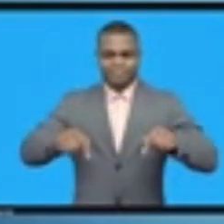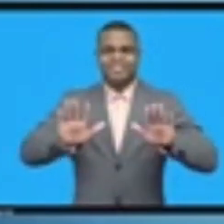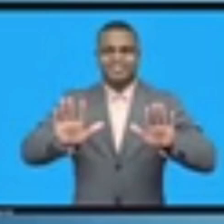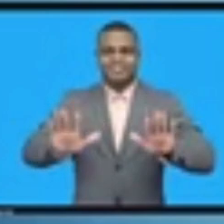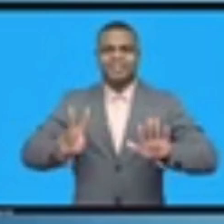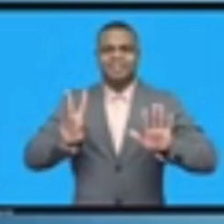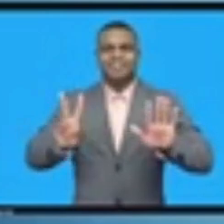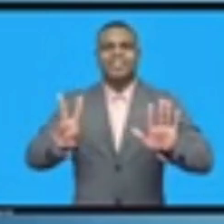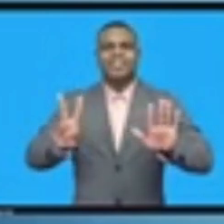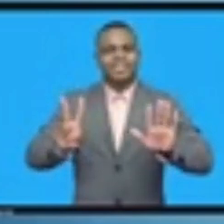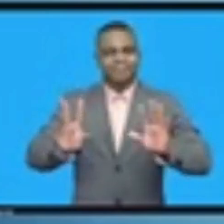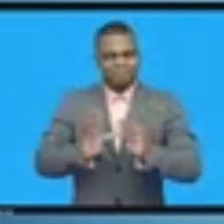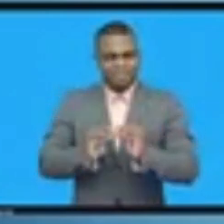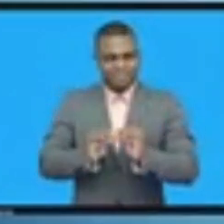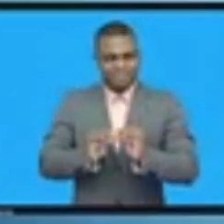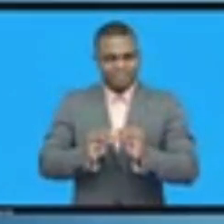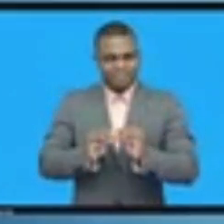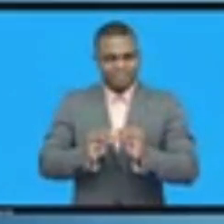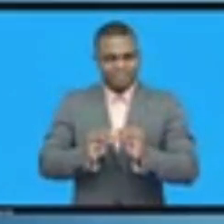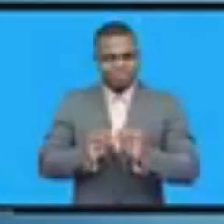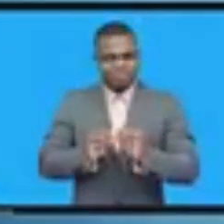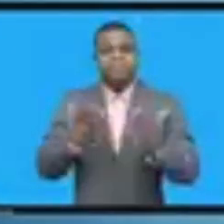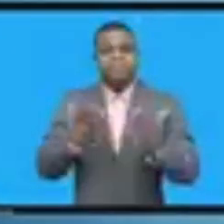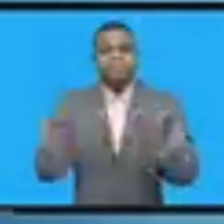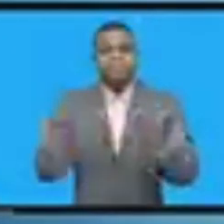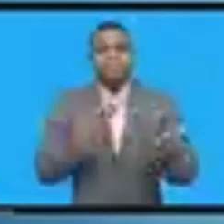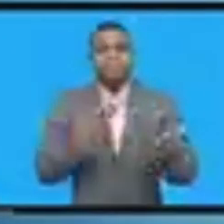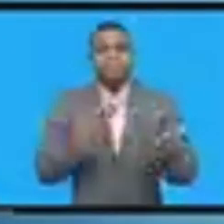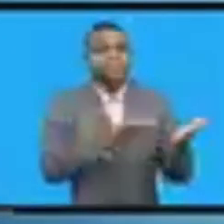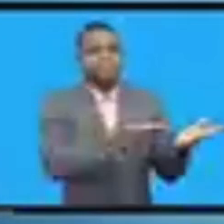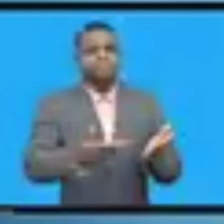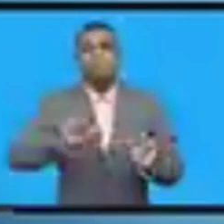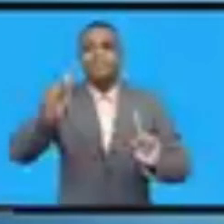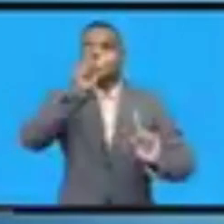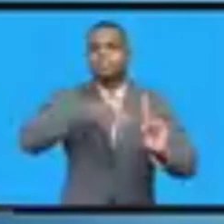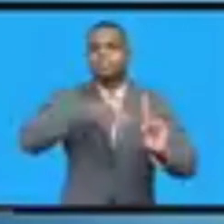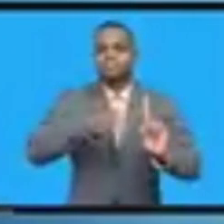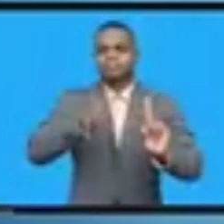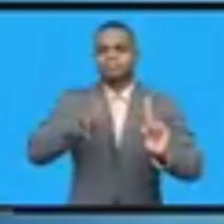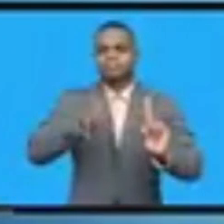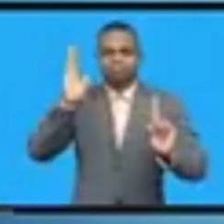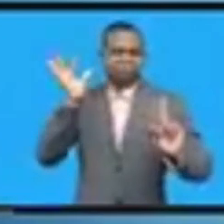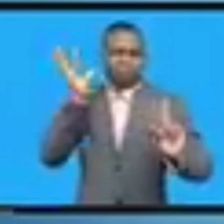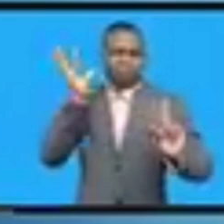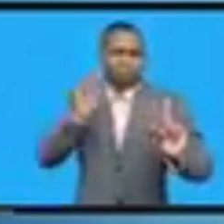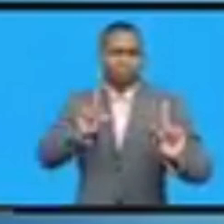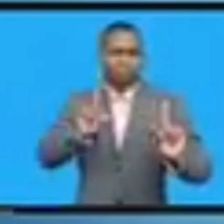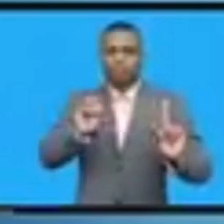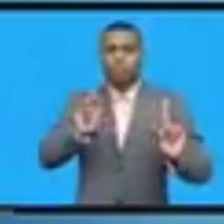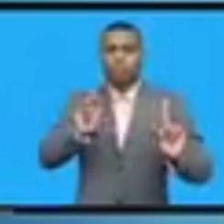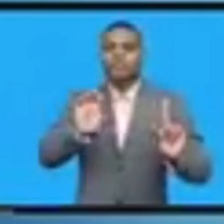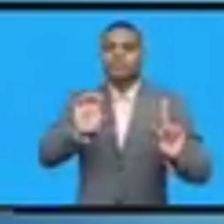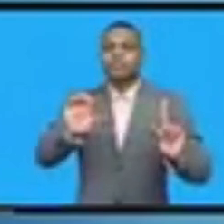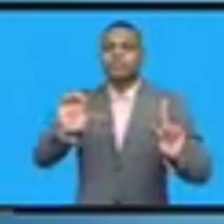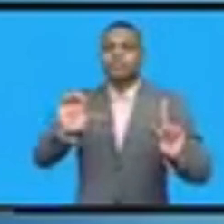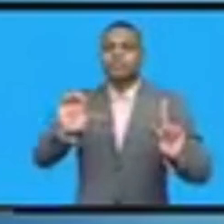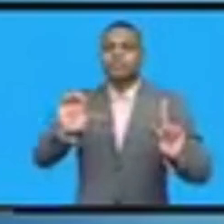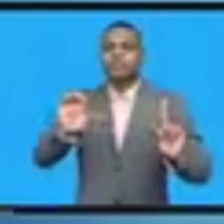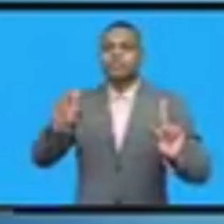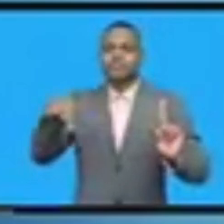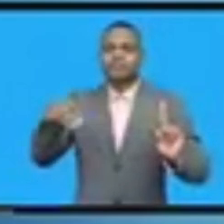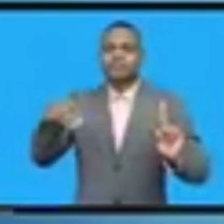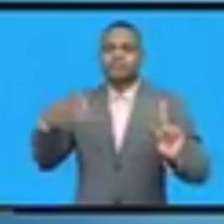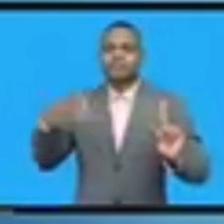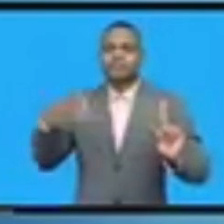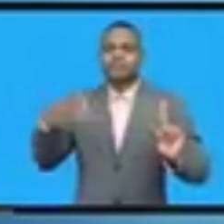Torin Burden Martin，国际电信电信发展局和国际电联当选秘书长。